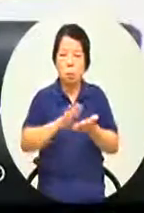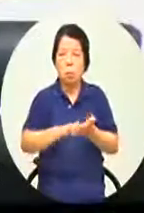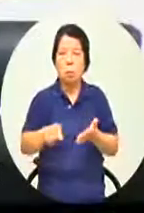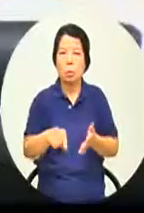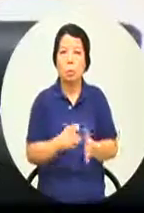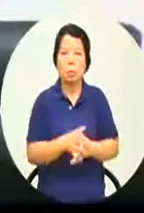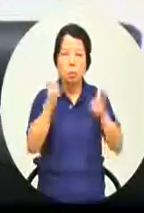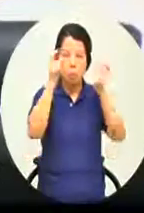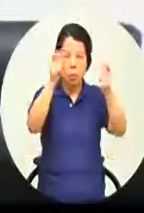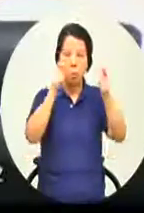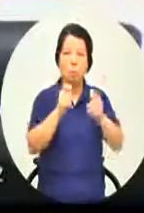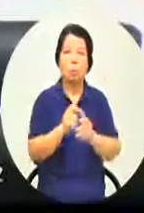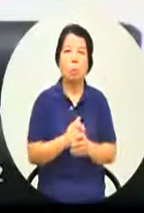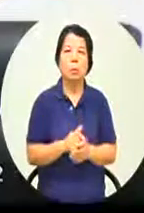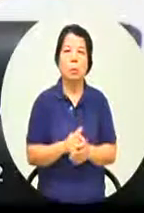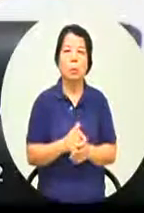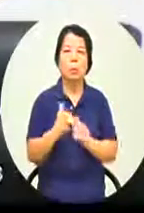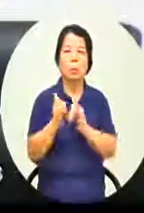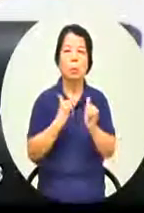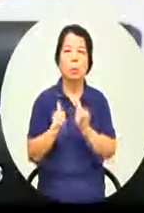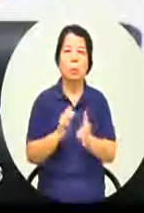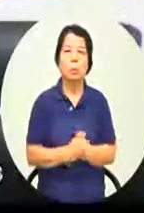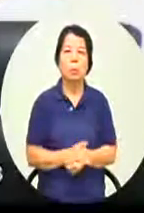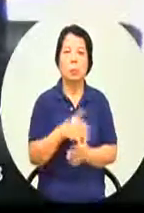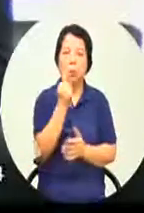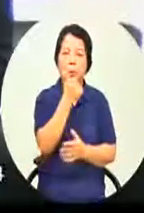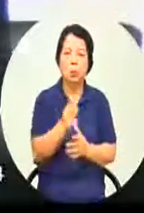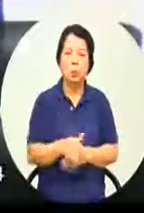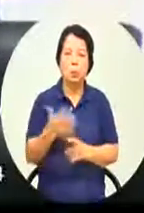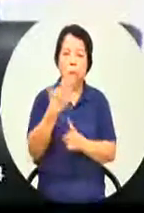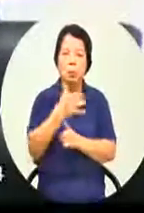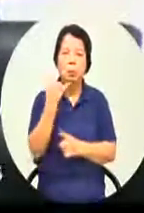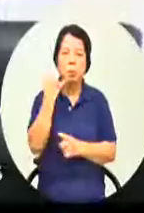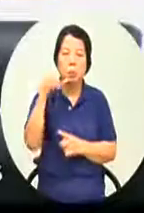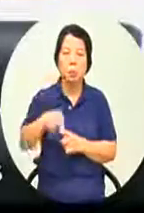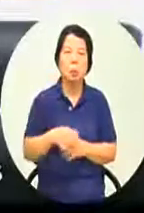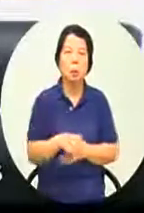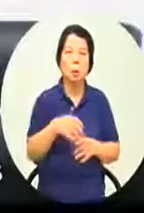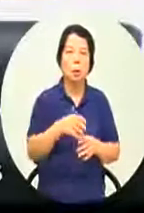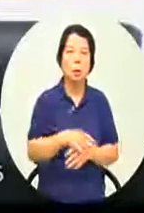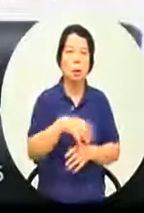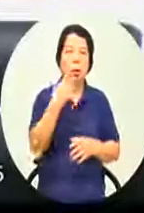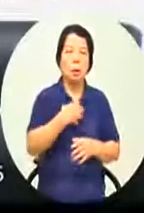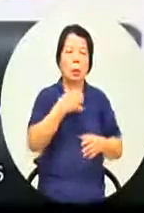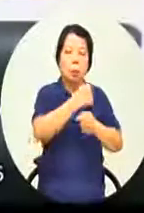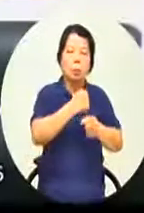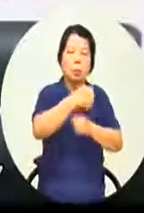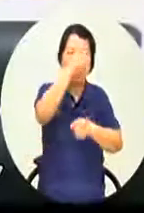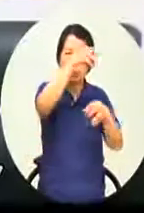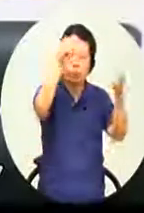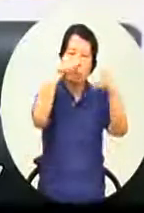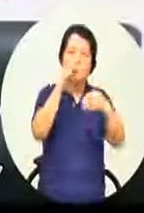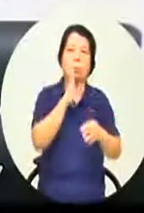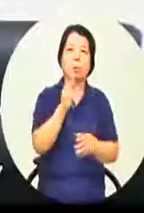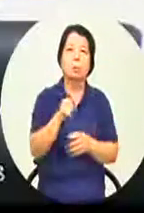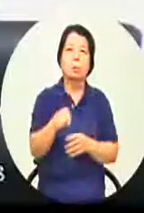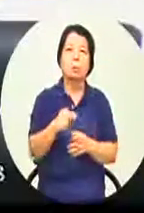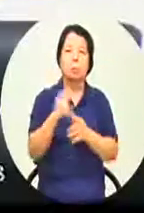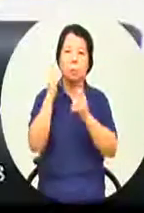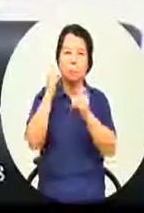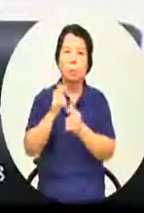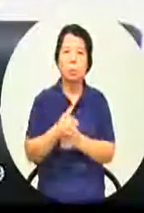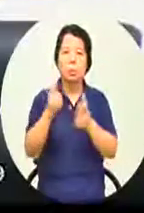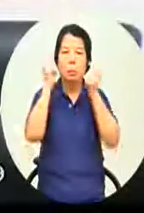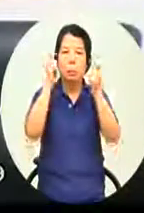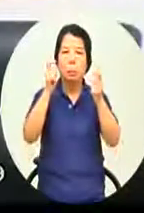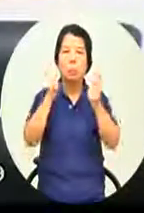高雄人，特别是旗津人、哈马星，因为这些都是名列高雄市观光